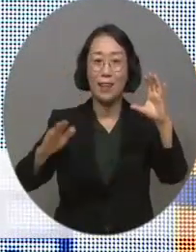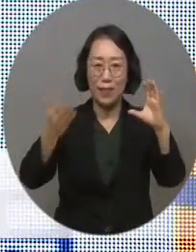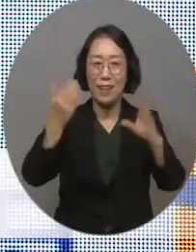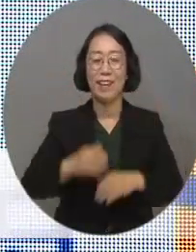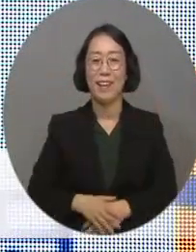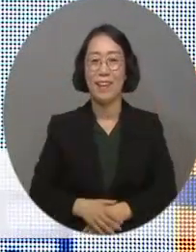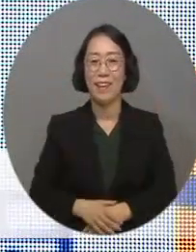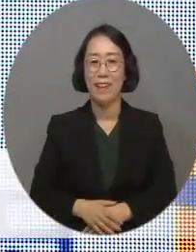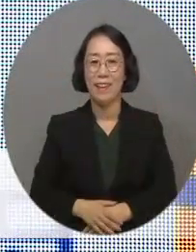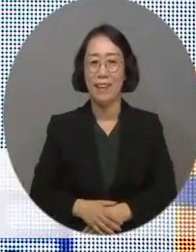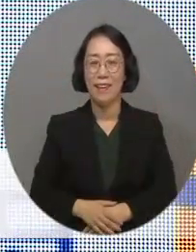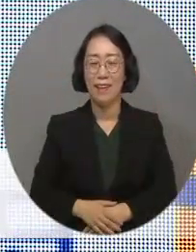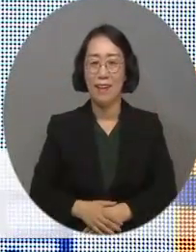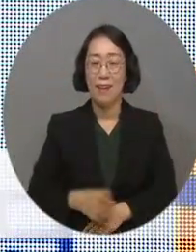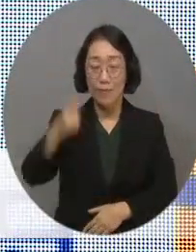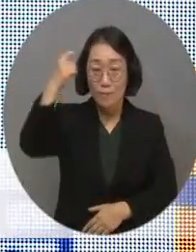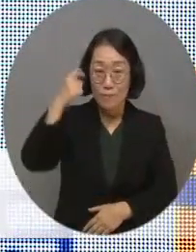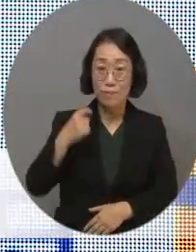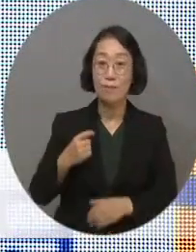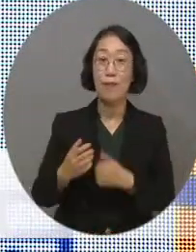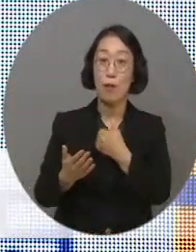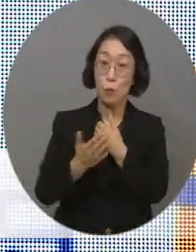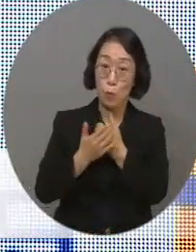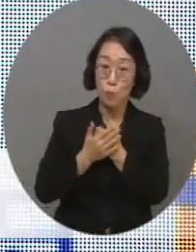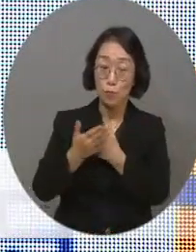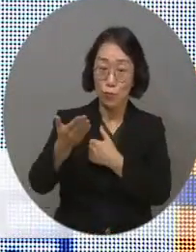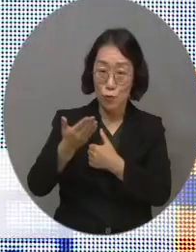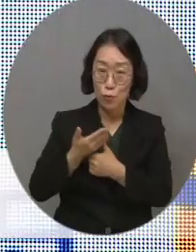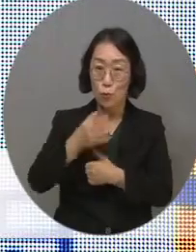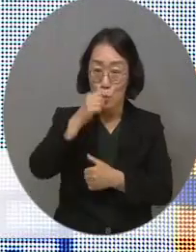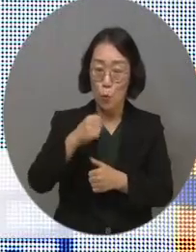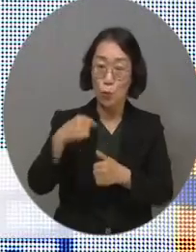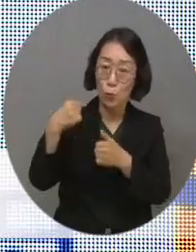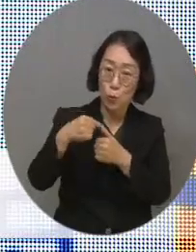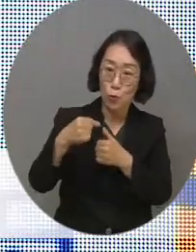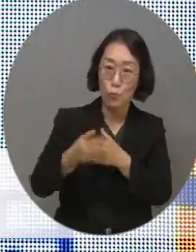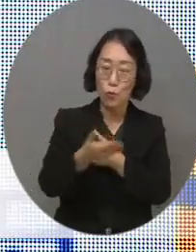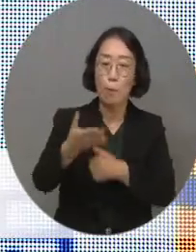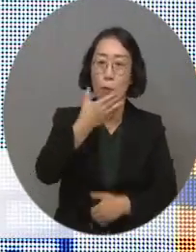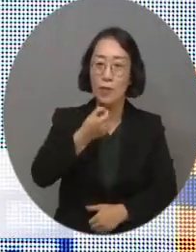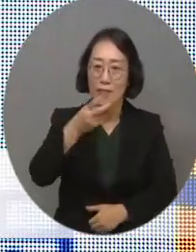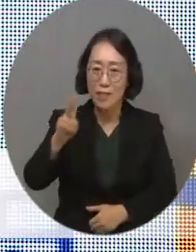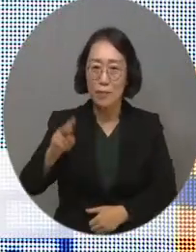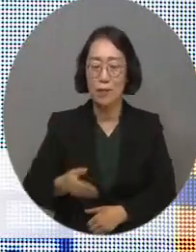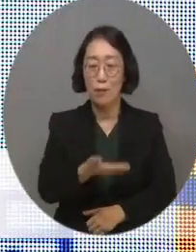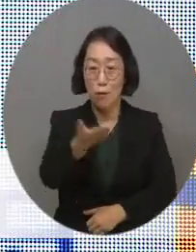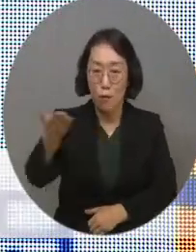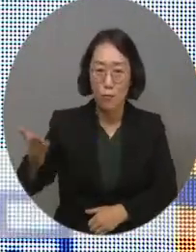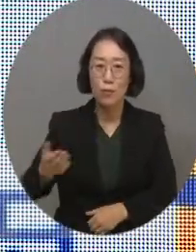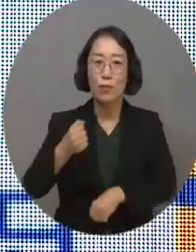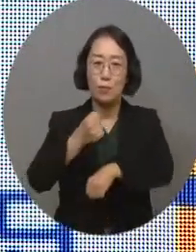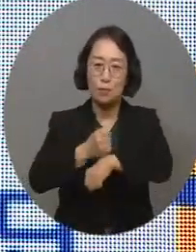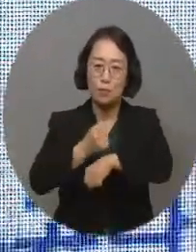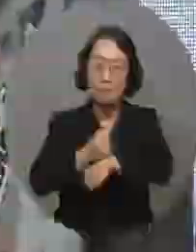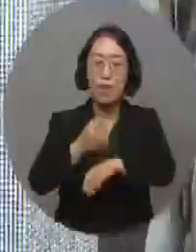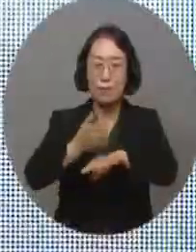되었습니다. 감각을 일깨우는 많은 좋은 교육 과정을 열어주신 복지TV와 관계자분들께